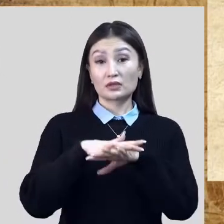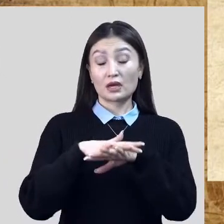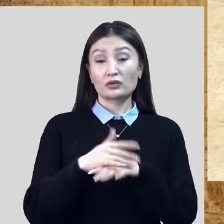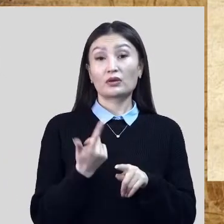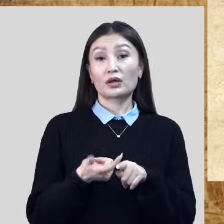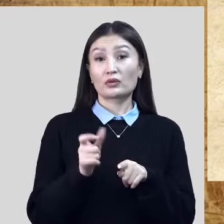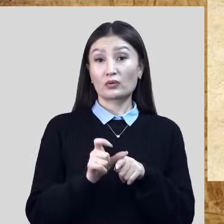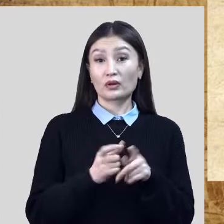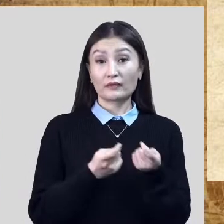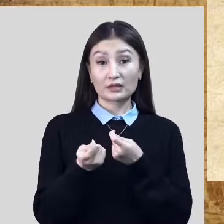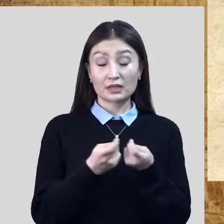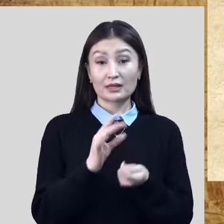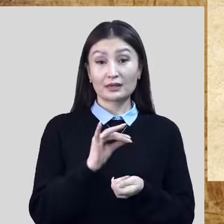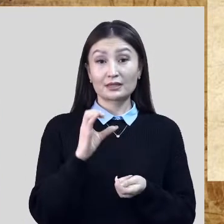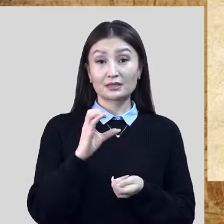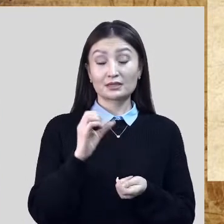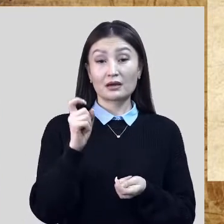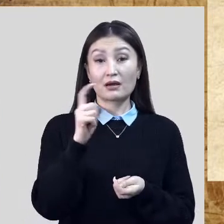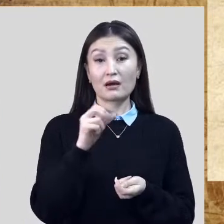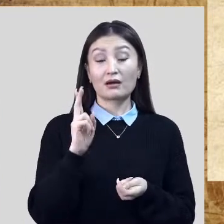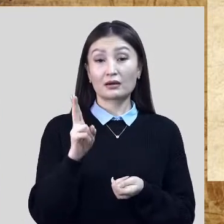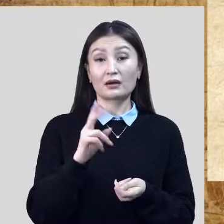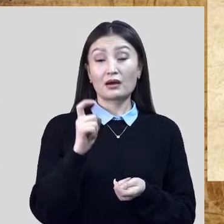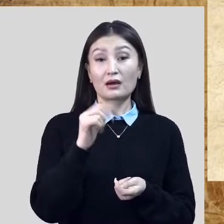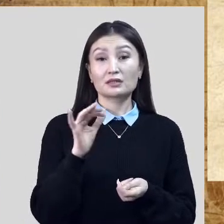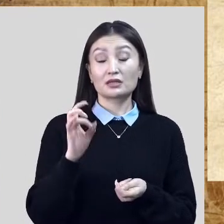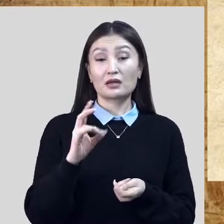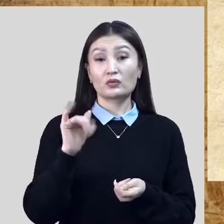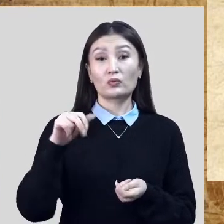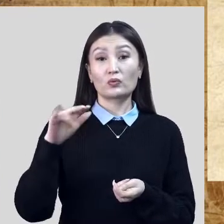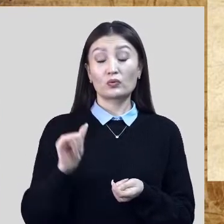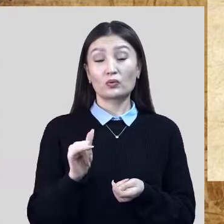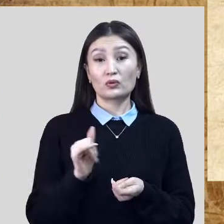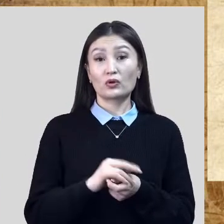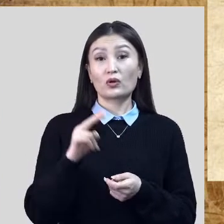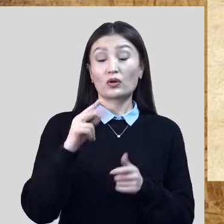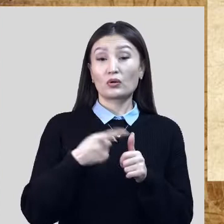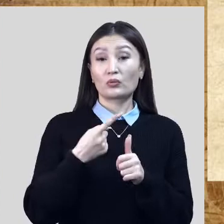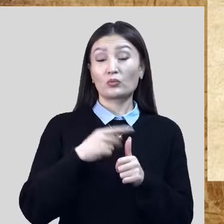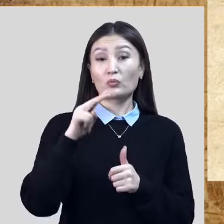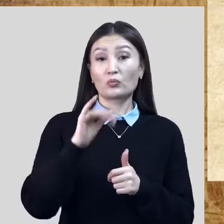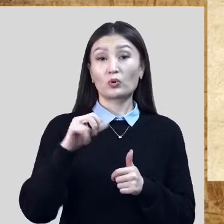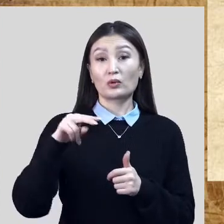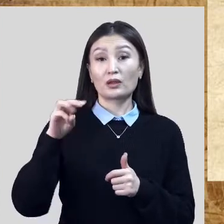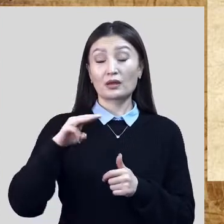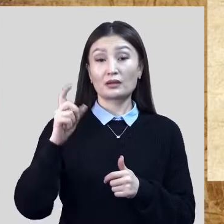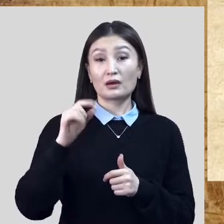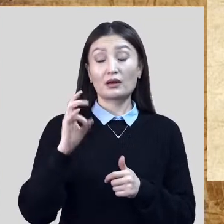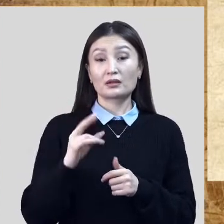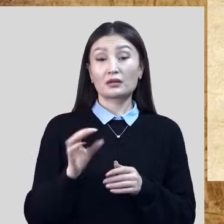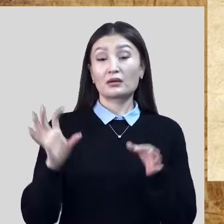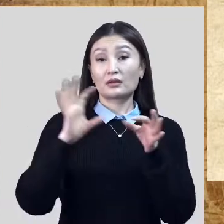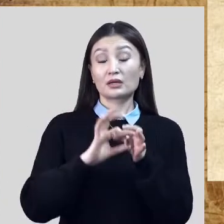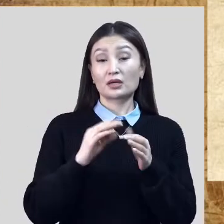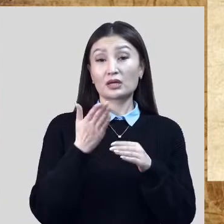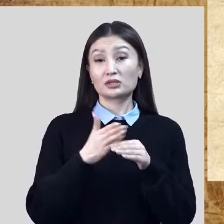восстанию, которое возглавил Исхак Хасан-Улу, действовавший под именем Пулатхан, примкнула часть духовенства